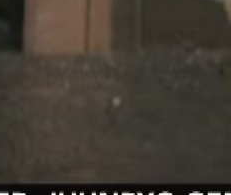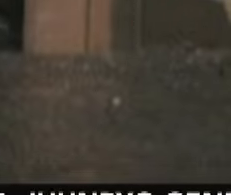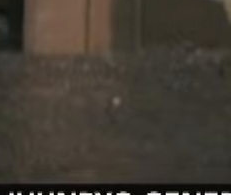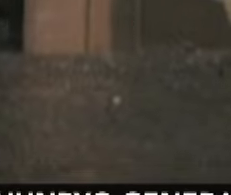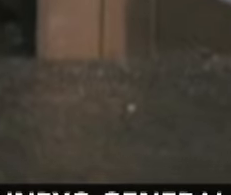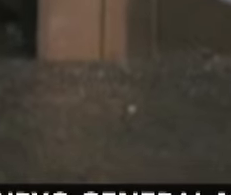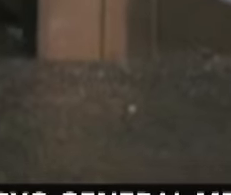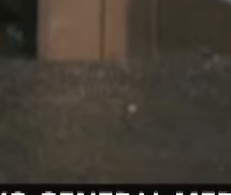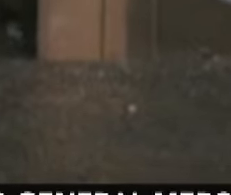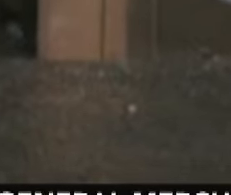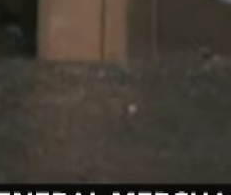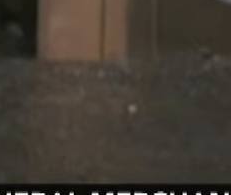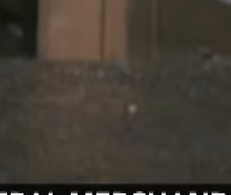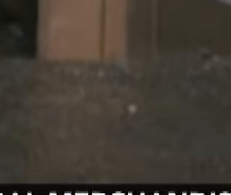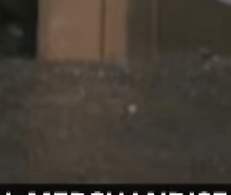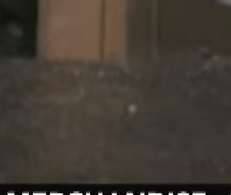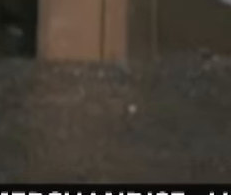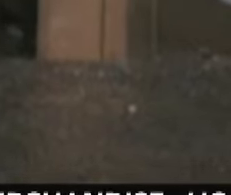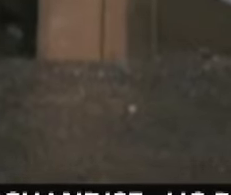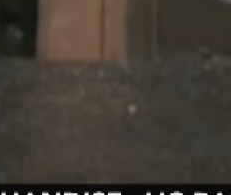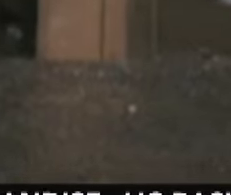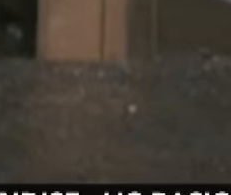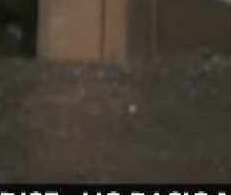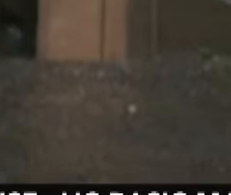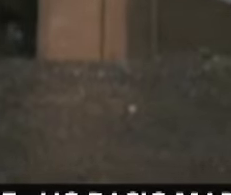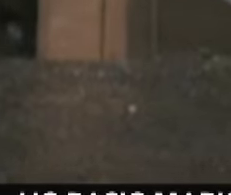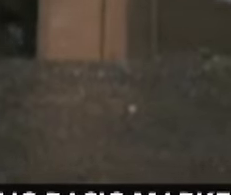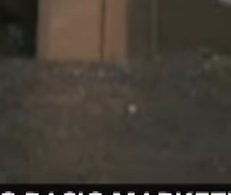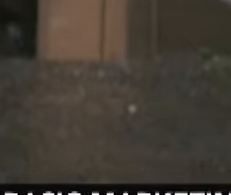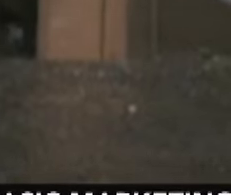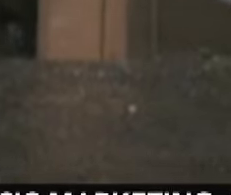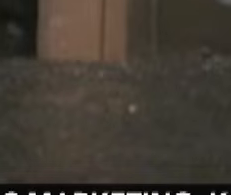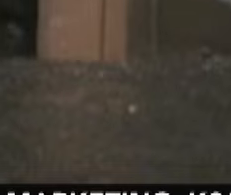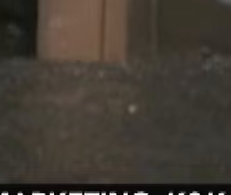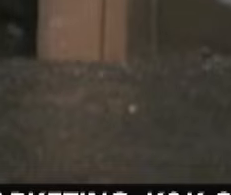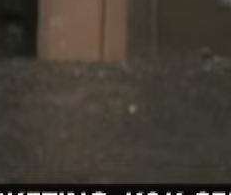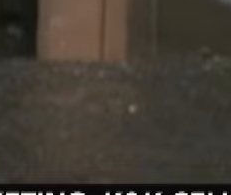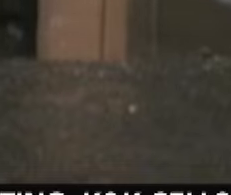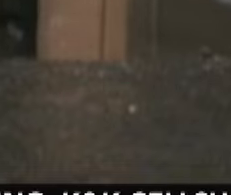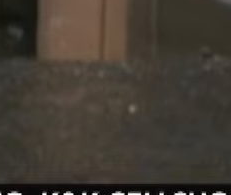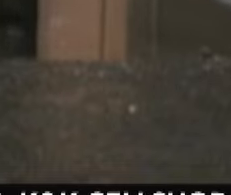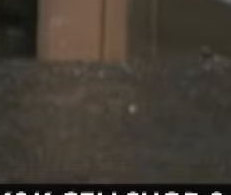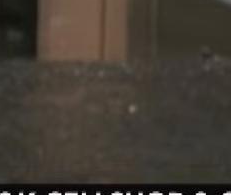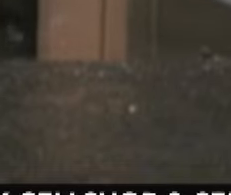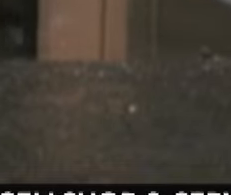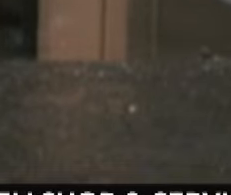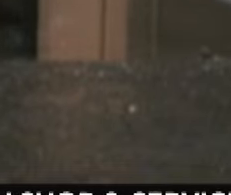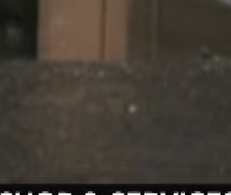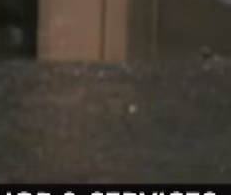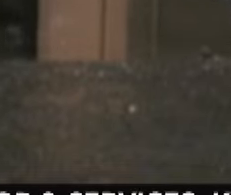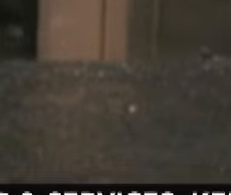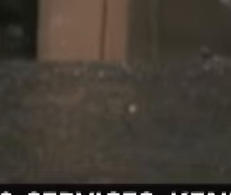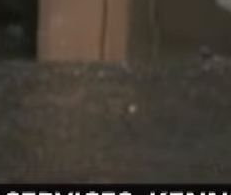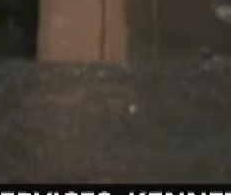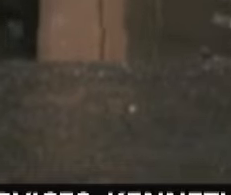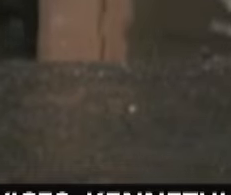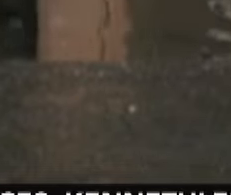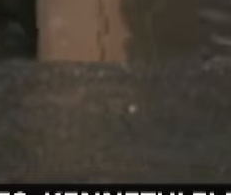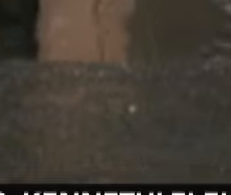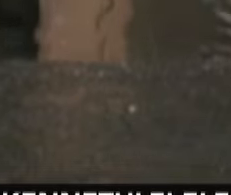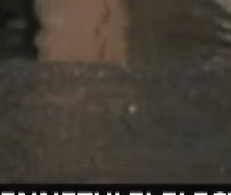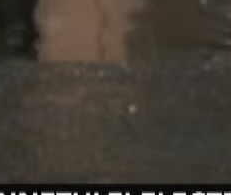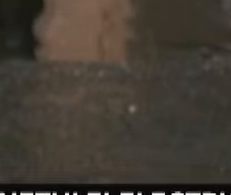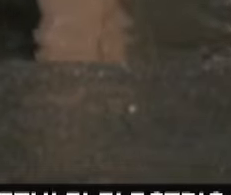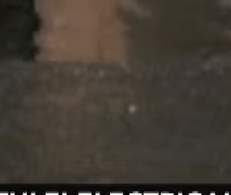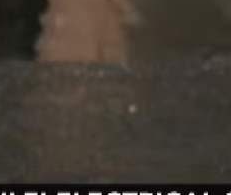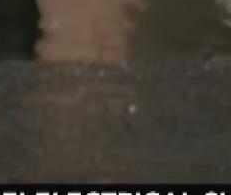ang epekto ng habagat na pinalakas ng superbagyong Karina. Isa-isa nang inilikas ang mga residenteng